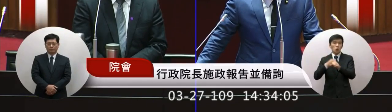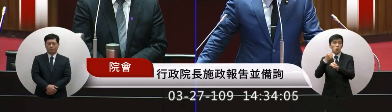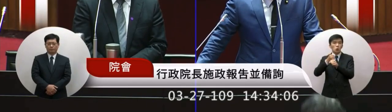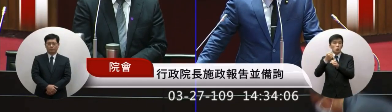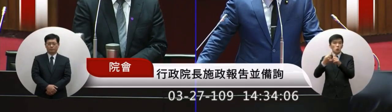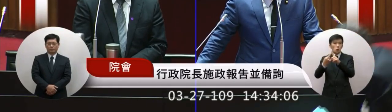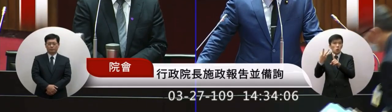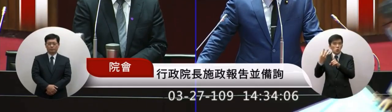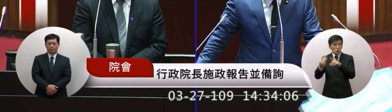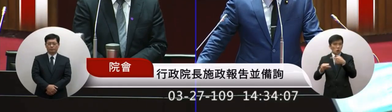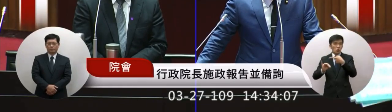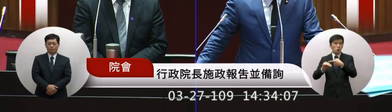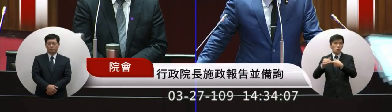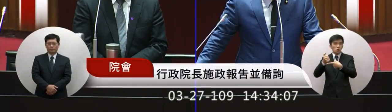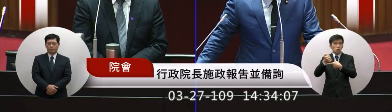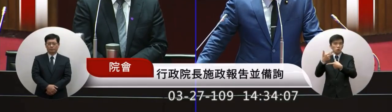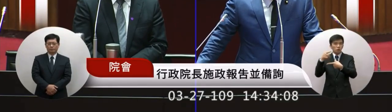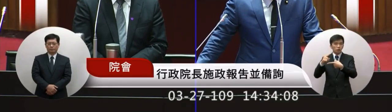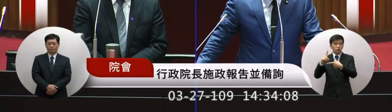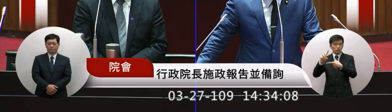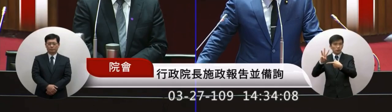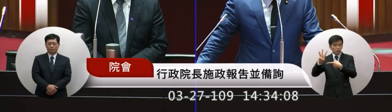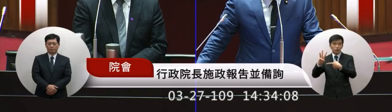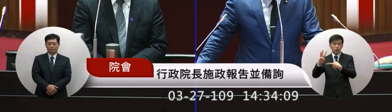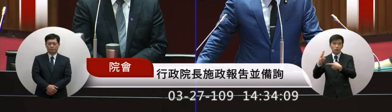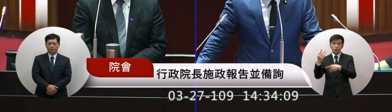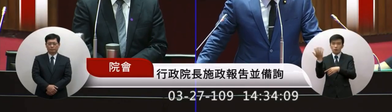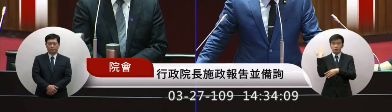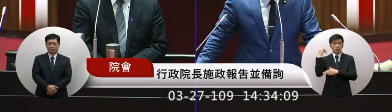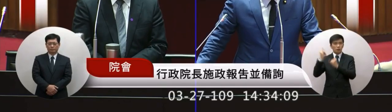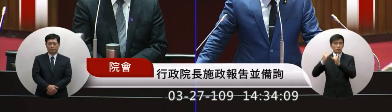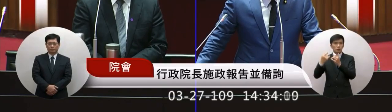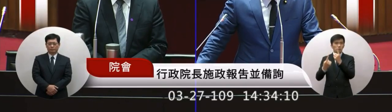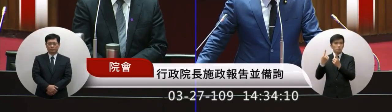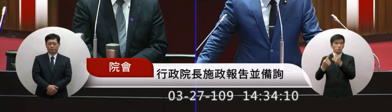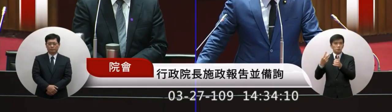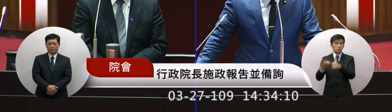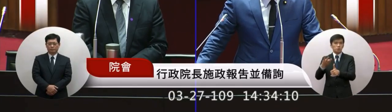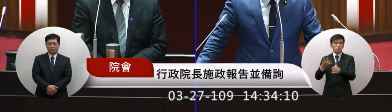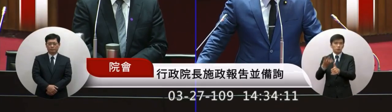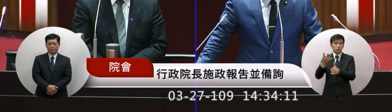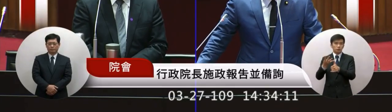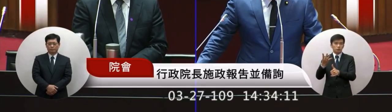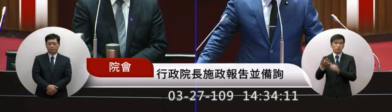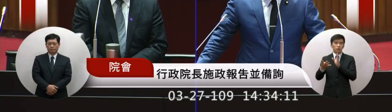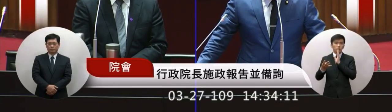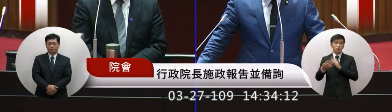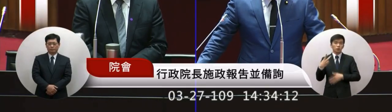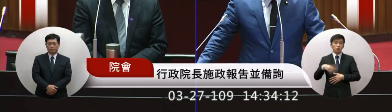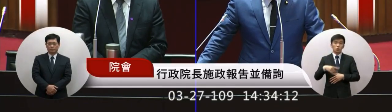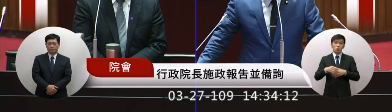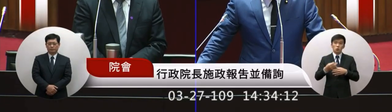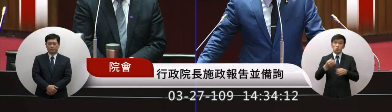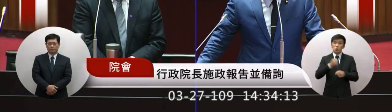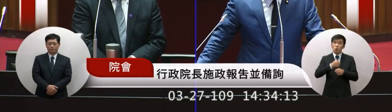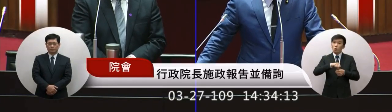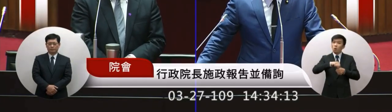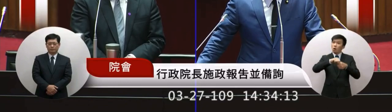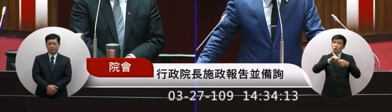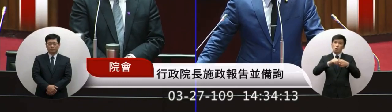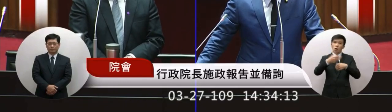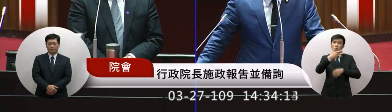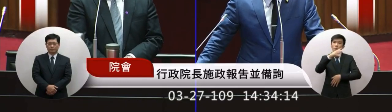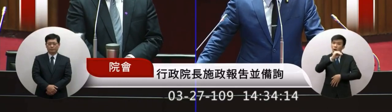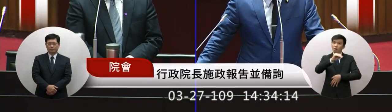到57.13%，是史上的第4低，就业人数也增幅也没有到8万，是史上的